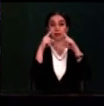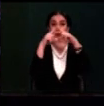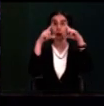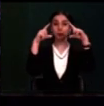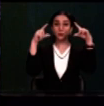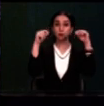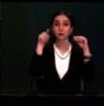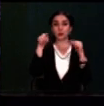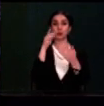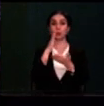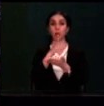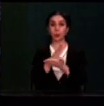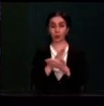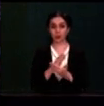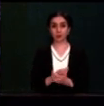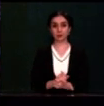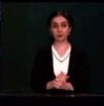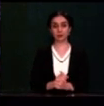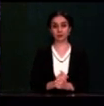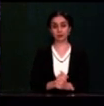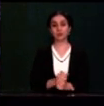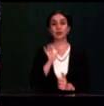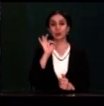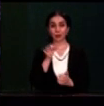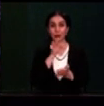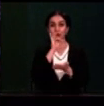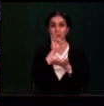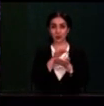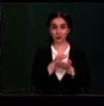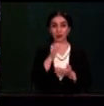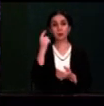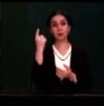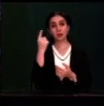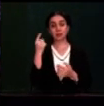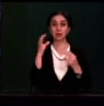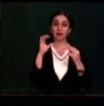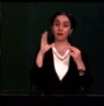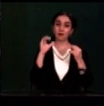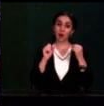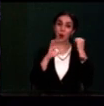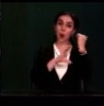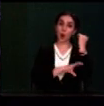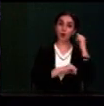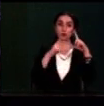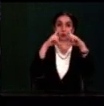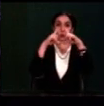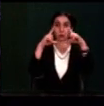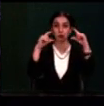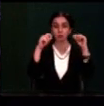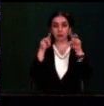burchakli uchburchaklar bor ekan. To'g'ri javob birinchi va oxirgi uchburchaklarimiz o'zaro